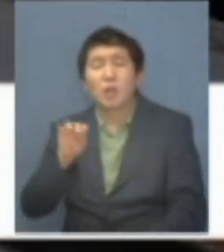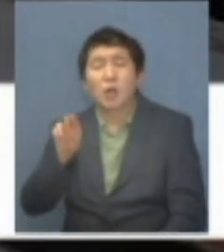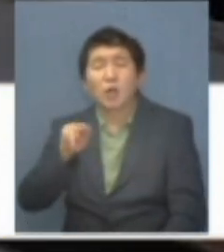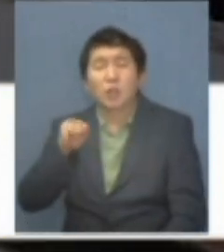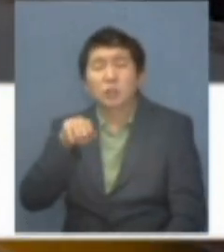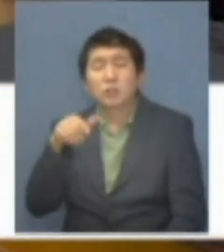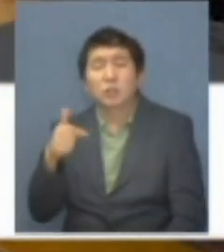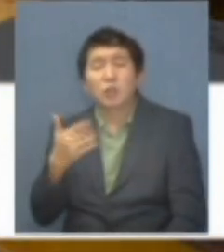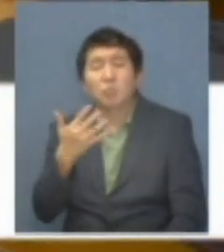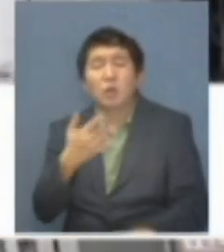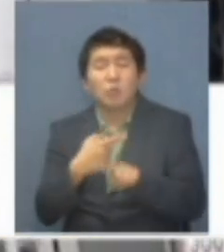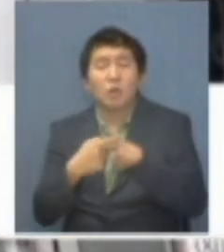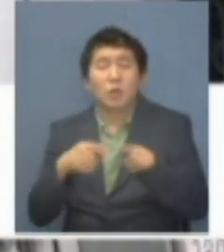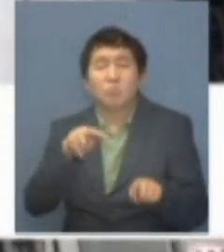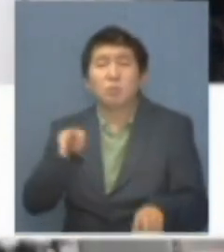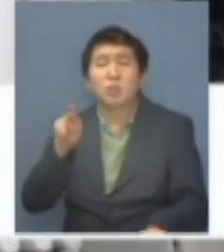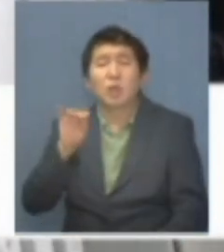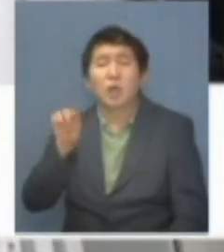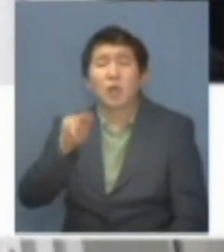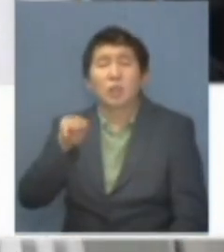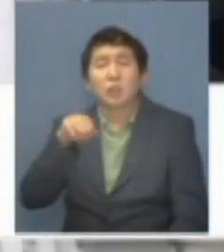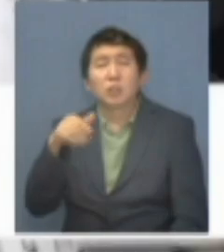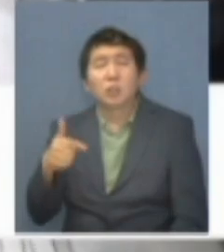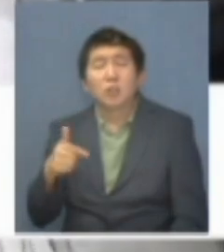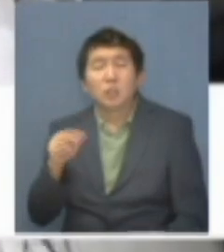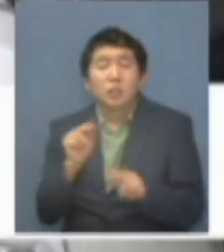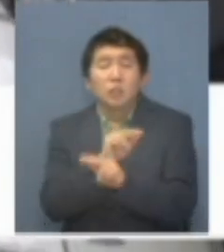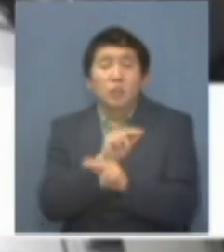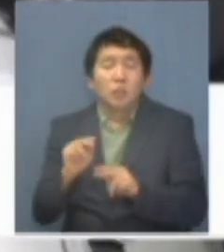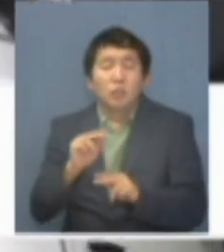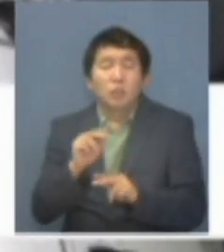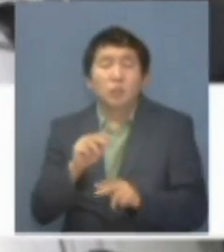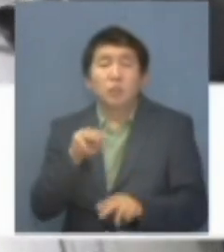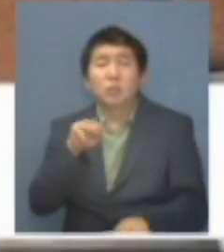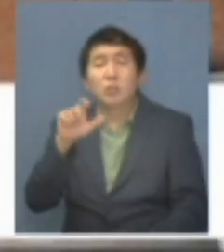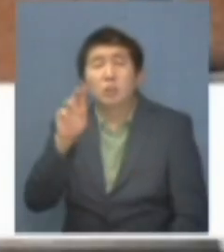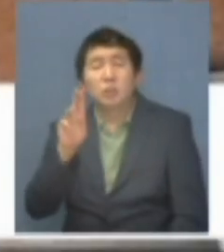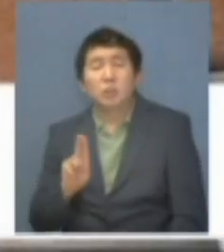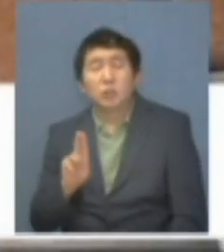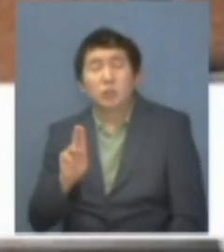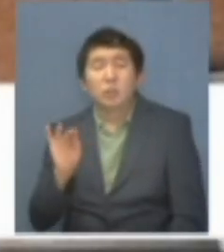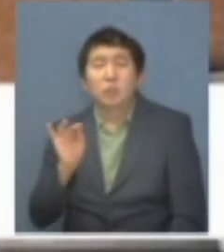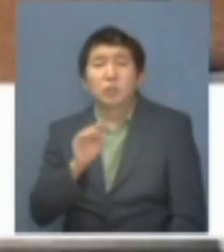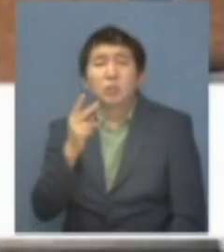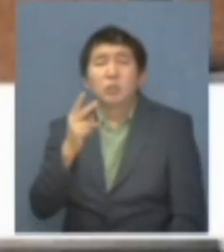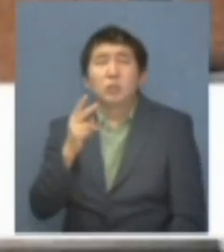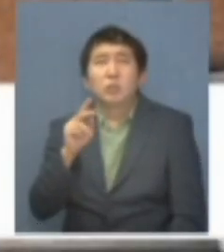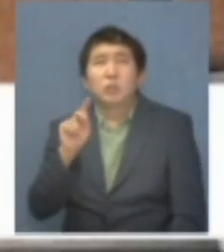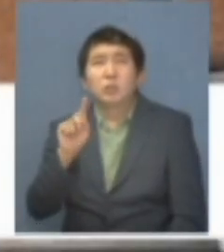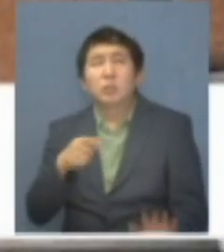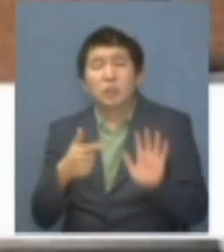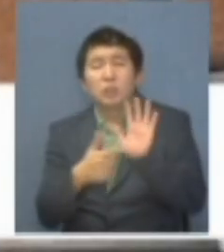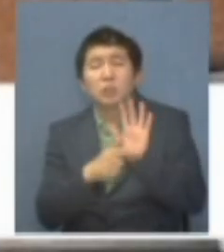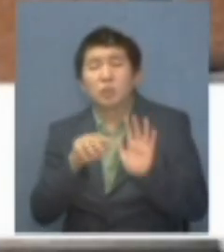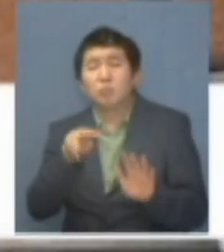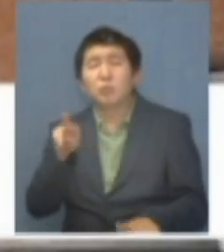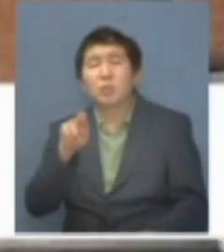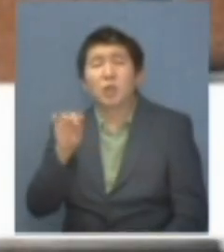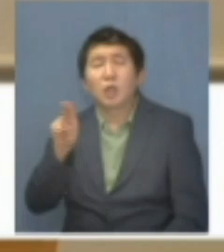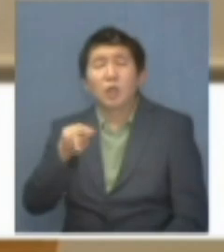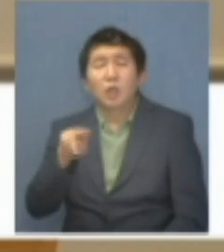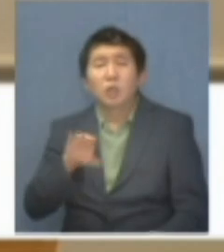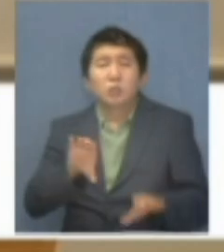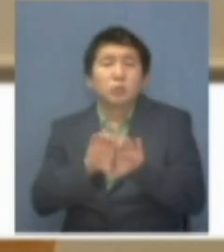5,5 миллиардов направлено на ремонт станции и 2,7 миллиарда на ремонт 19 километров тепловых